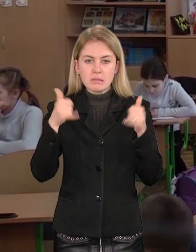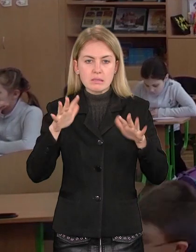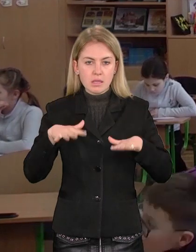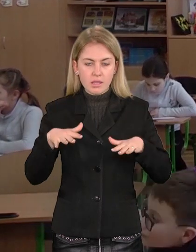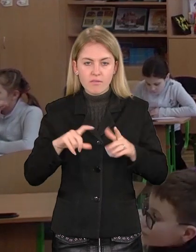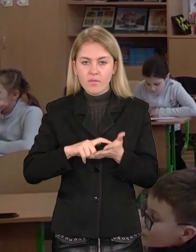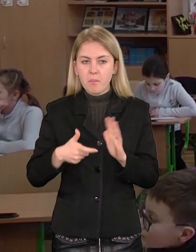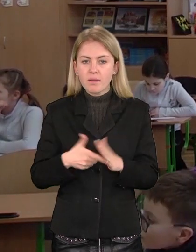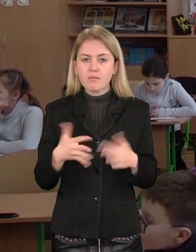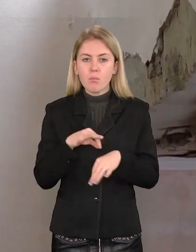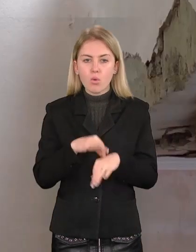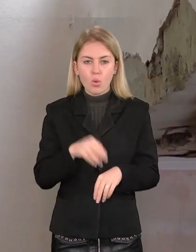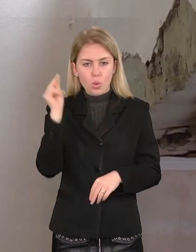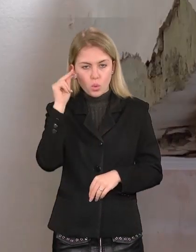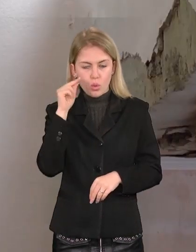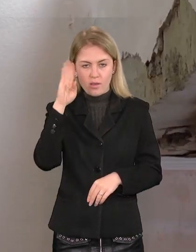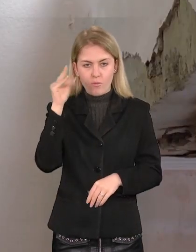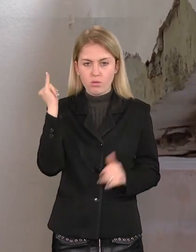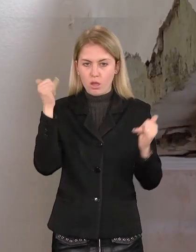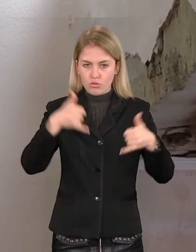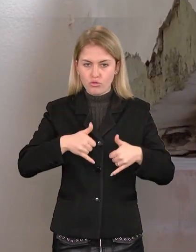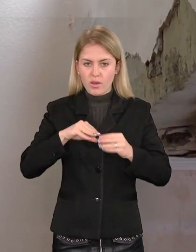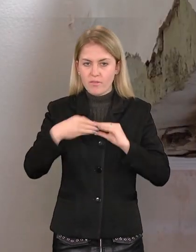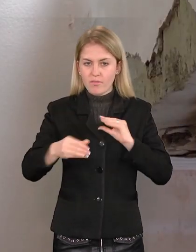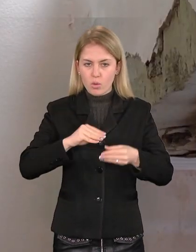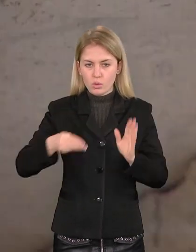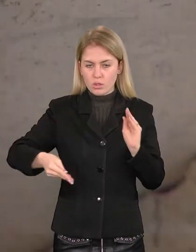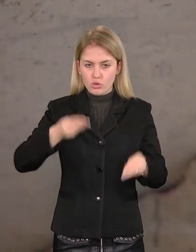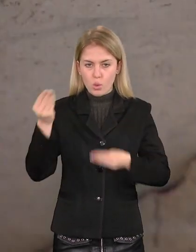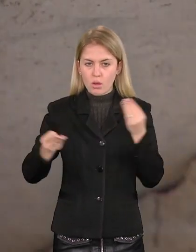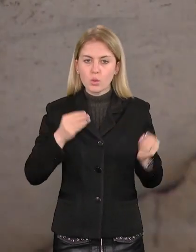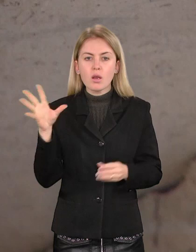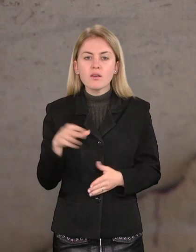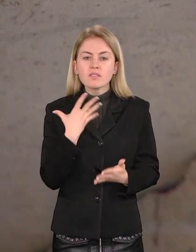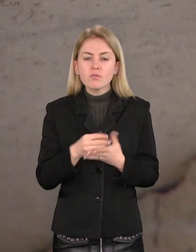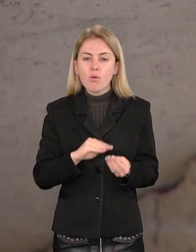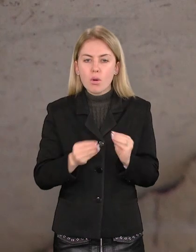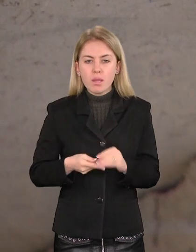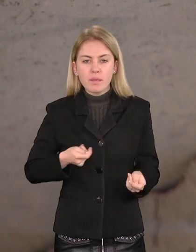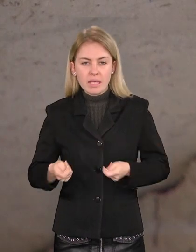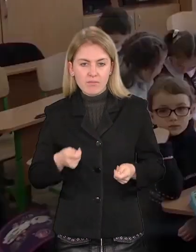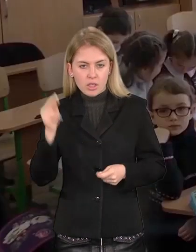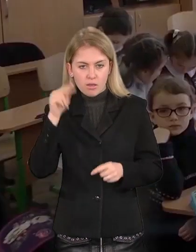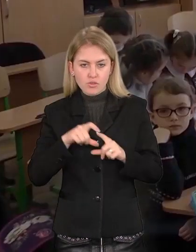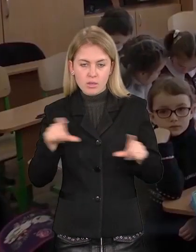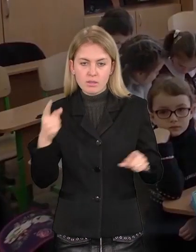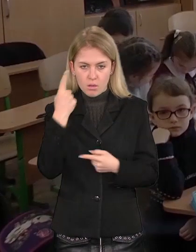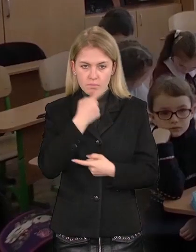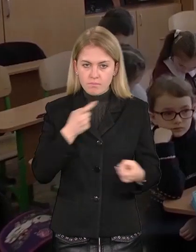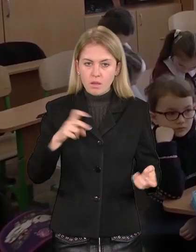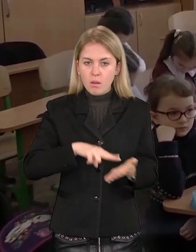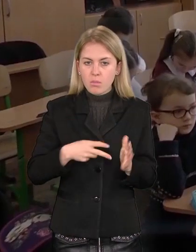кабінетах, де проходять уроки, тече вода та відвалюється штукатурка. Усі свої проблеми керівники навчальних закладів озвучували